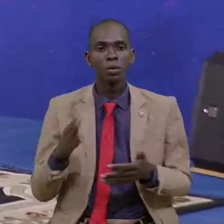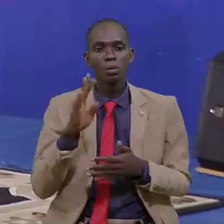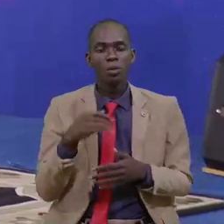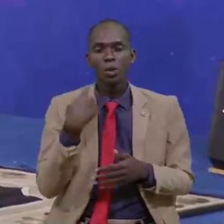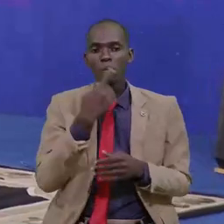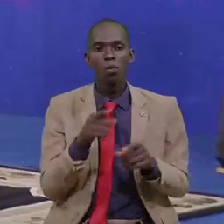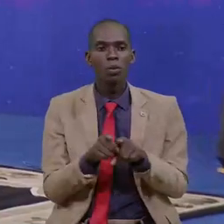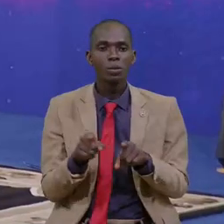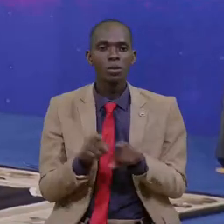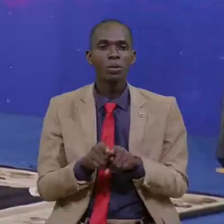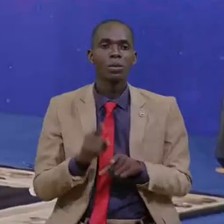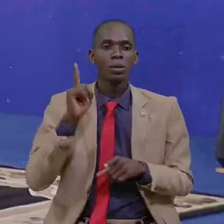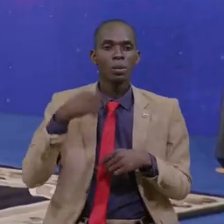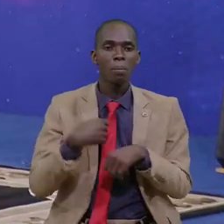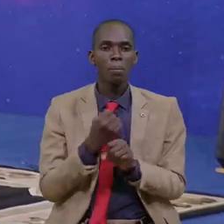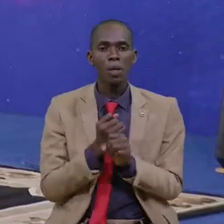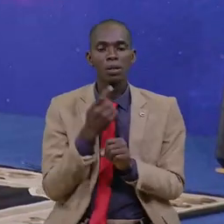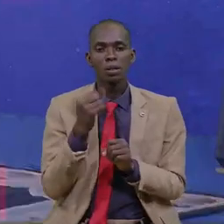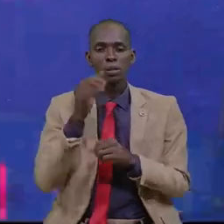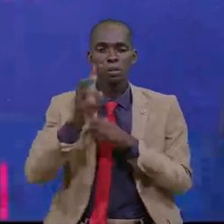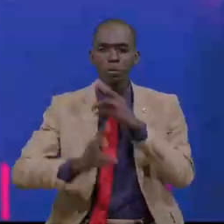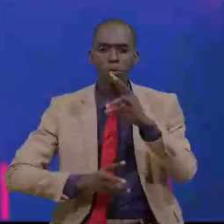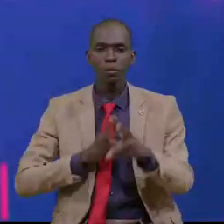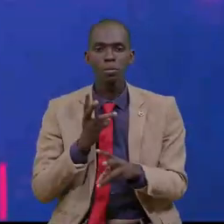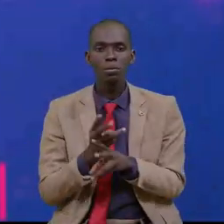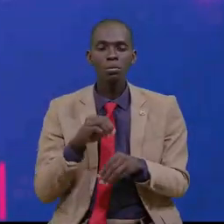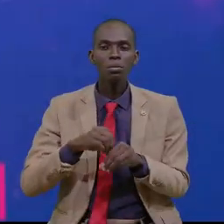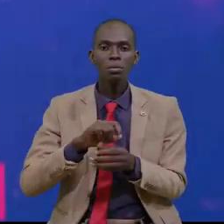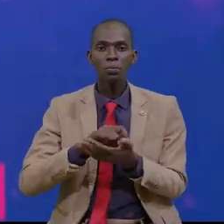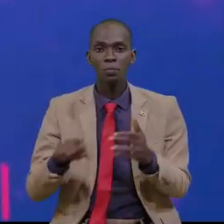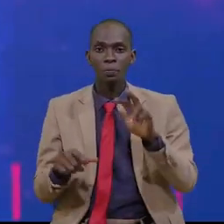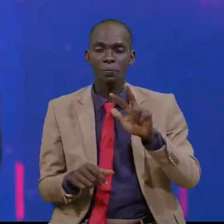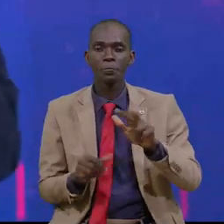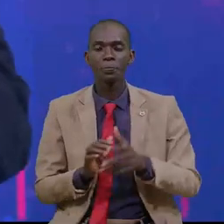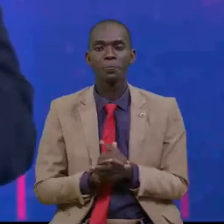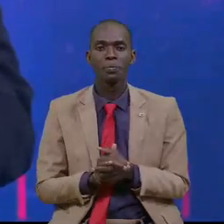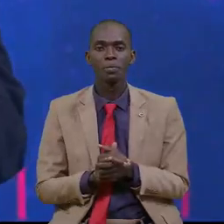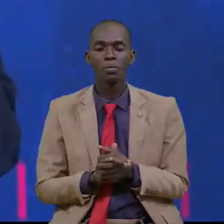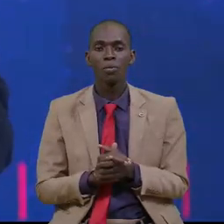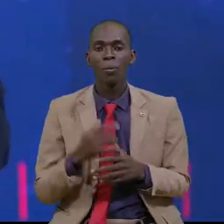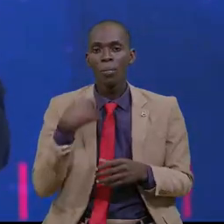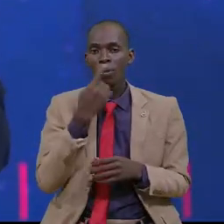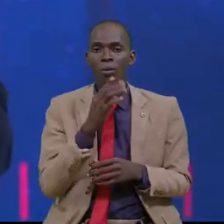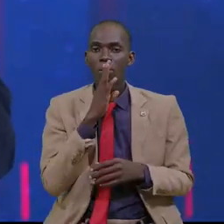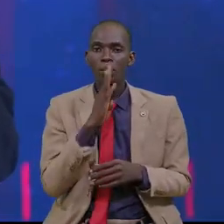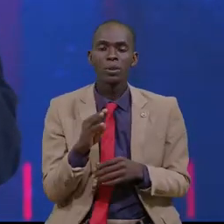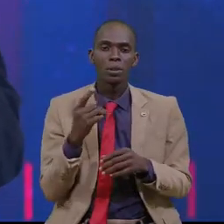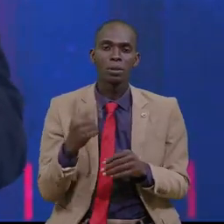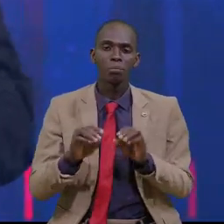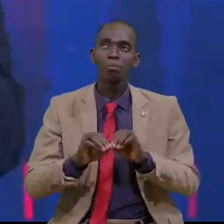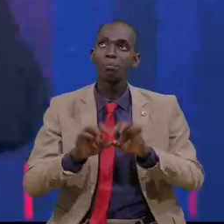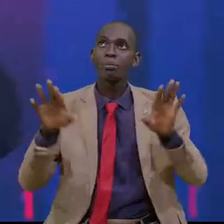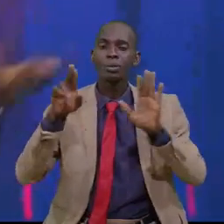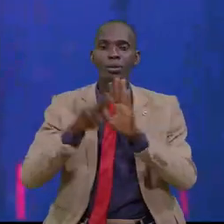par lequel il a aussi créé le monde. Voyez le verset 3. Verset 3 dit, « Et qui étant